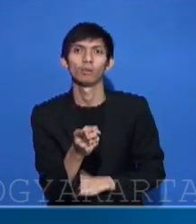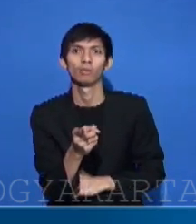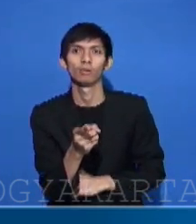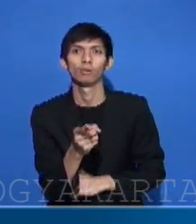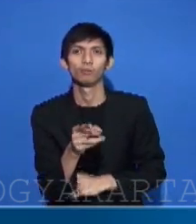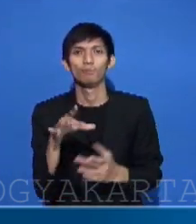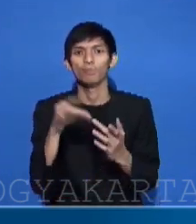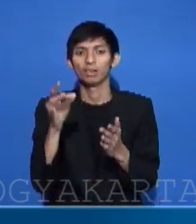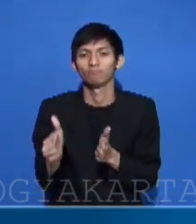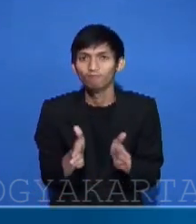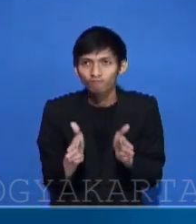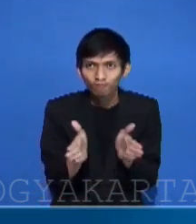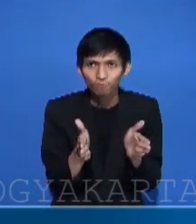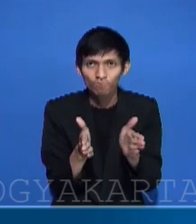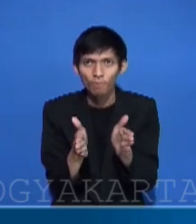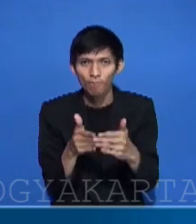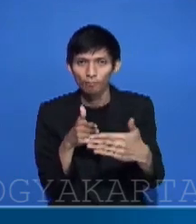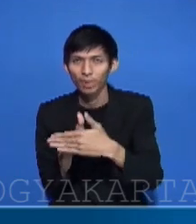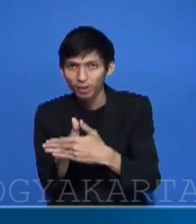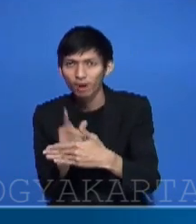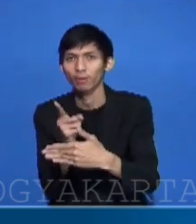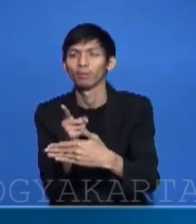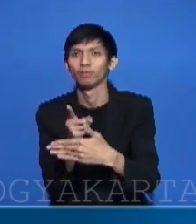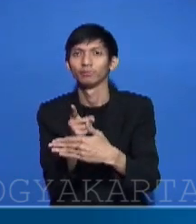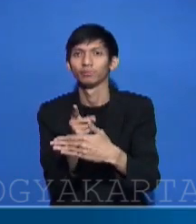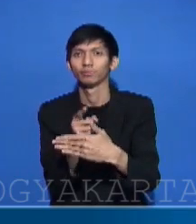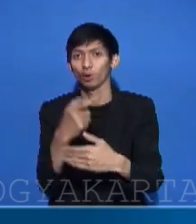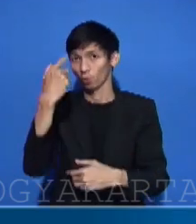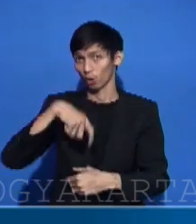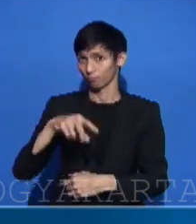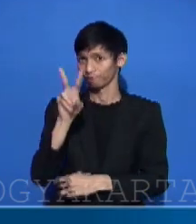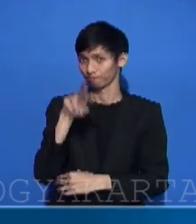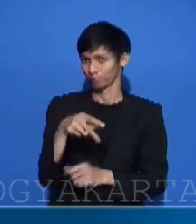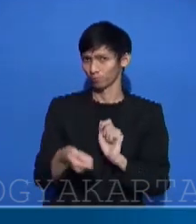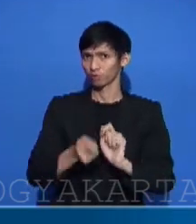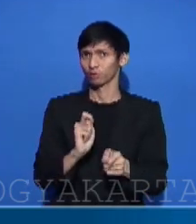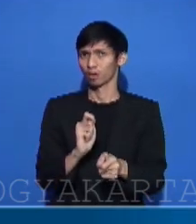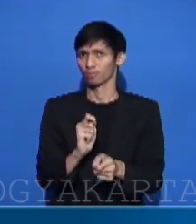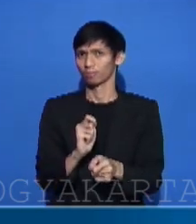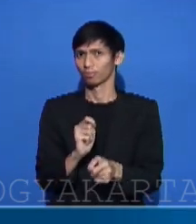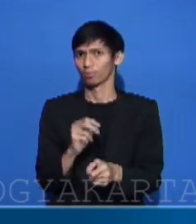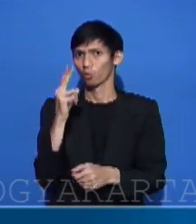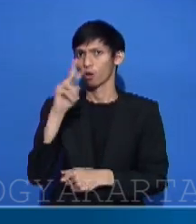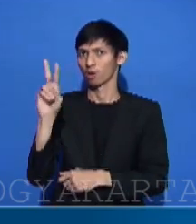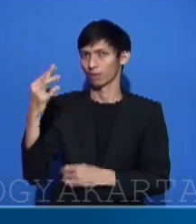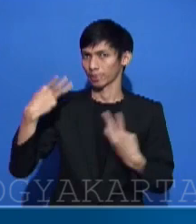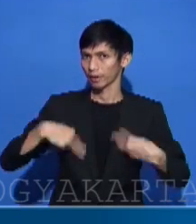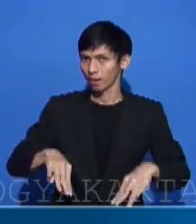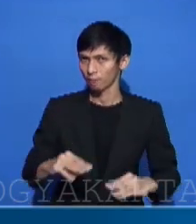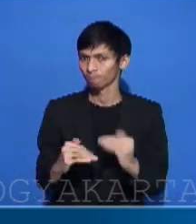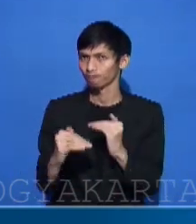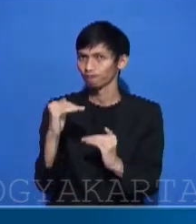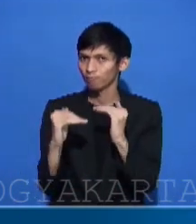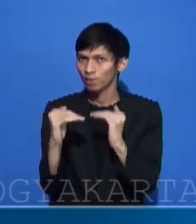tepat saat akan berhenti penguji akan melihat dan menilai pemohon SIM mulai dari etik berkendaraan keseimbangan